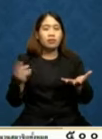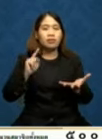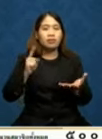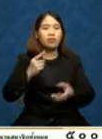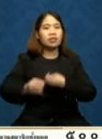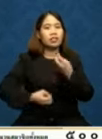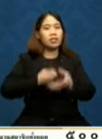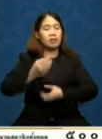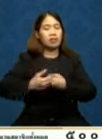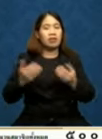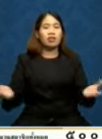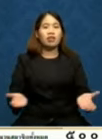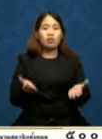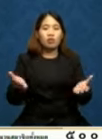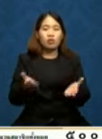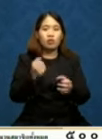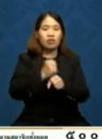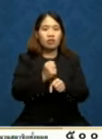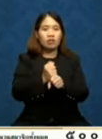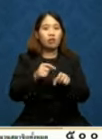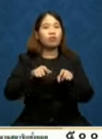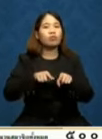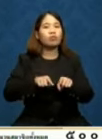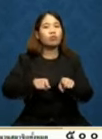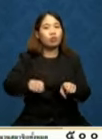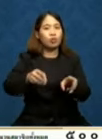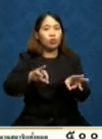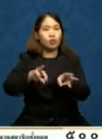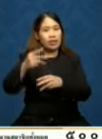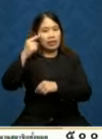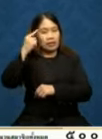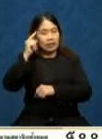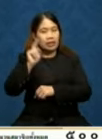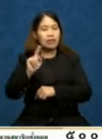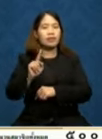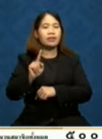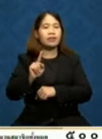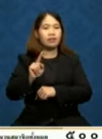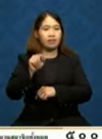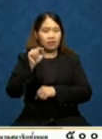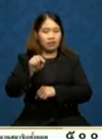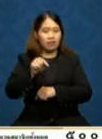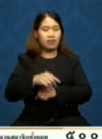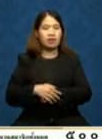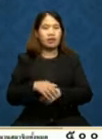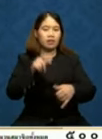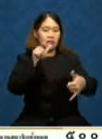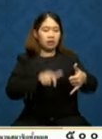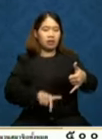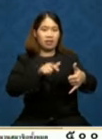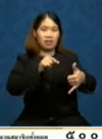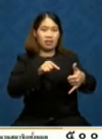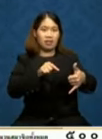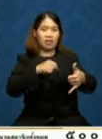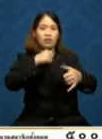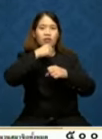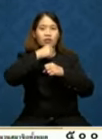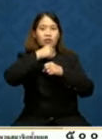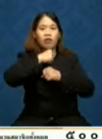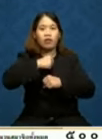การอภิปรายสนับสนุนครั้งนี้จะต้องทำควบคู่ไปกับการเปลี่ยนทัศนคติคือการใช้อาวุโสเป็นโล่ของการถูกเส